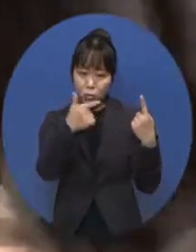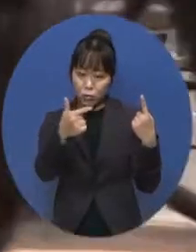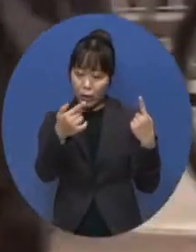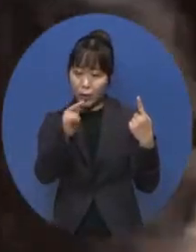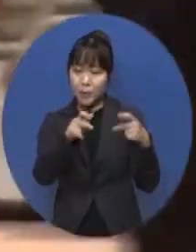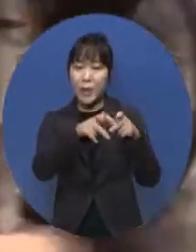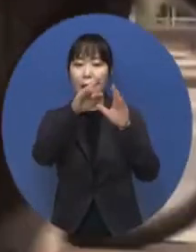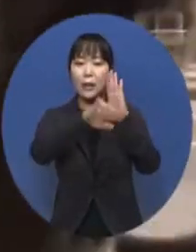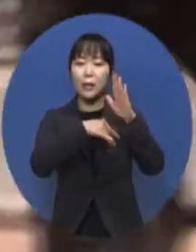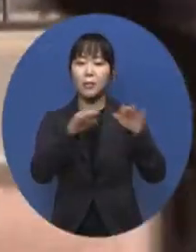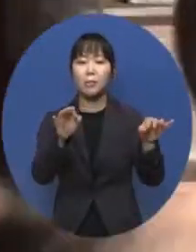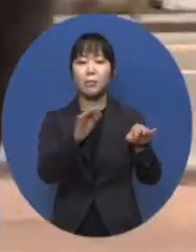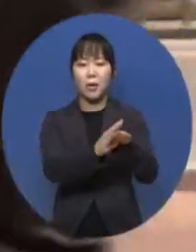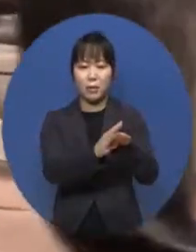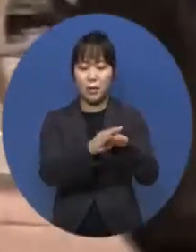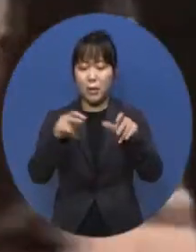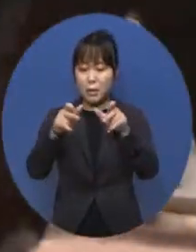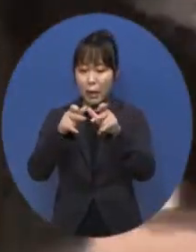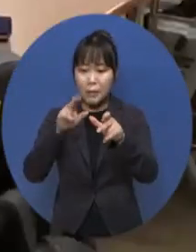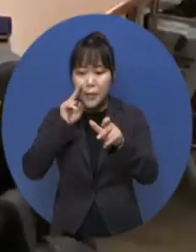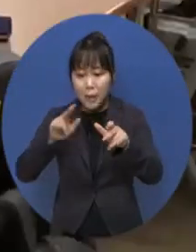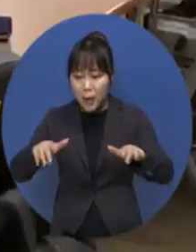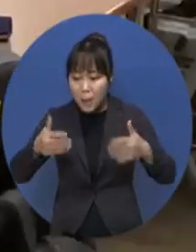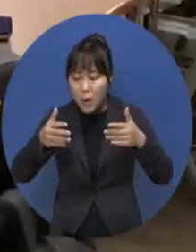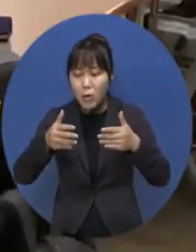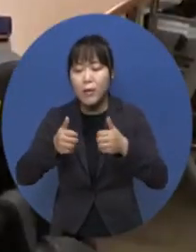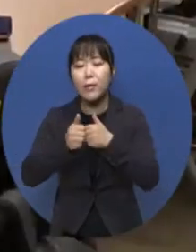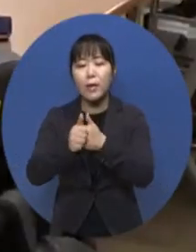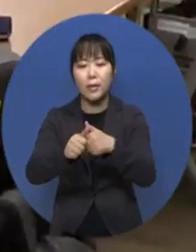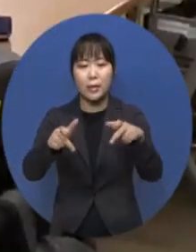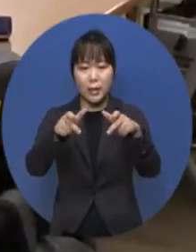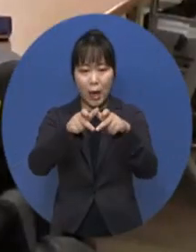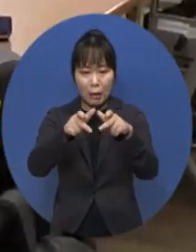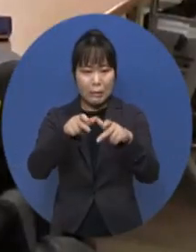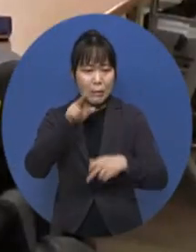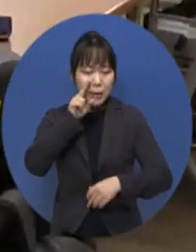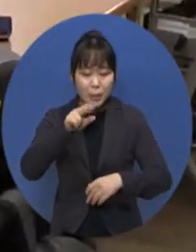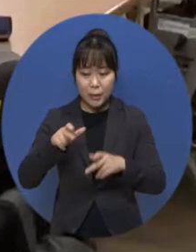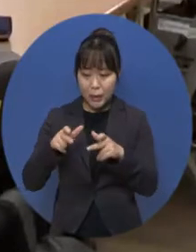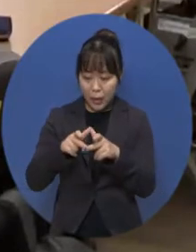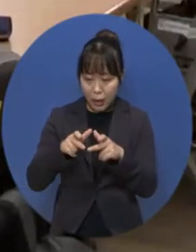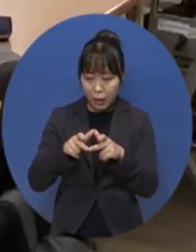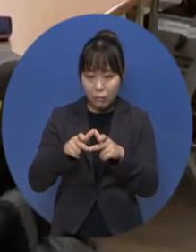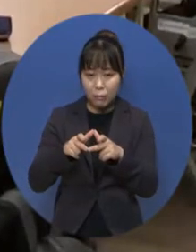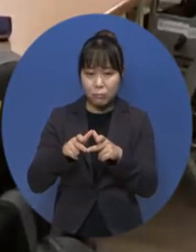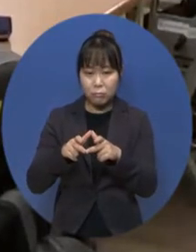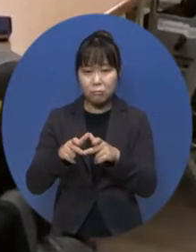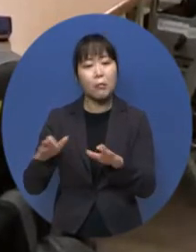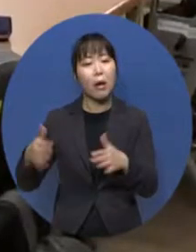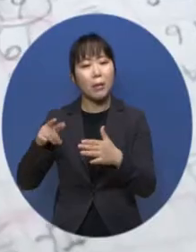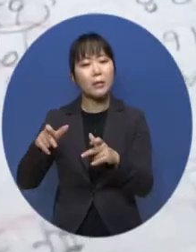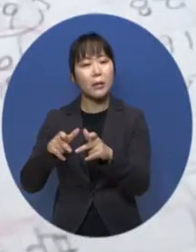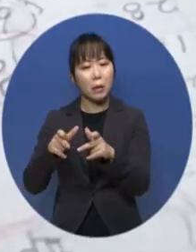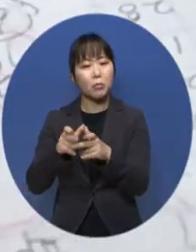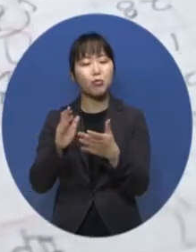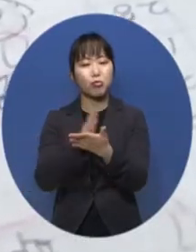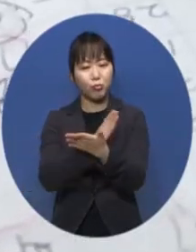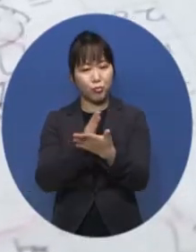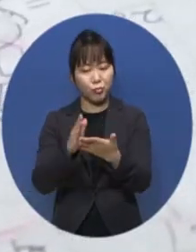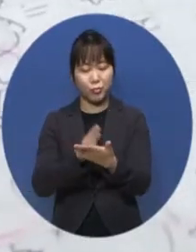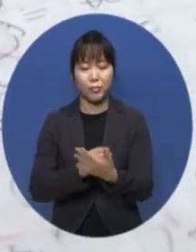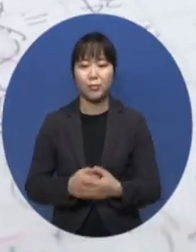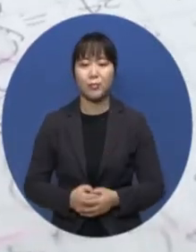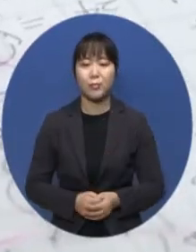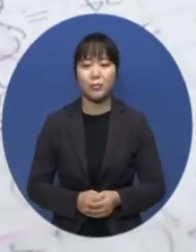등급은 사라지고 장애 정도에 따라 장애의 정도가 심한 장애인과 심하지 않은 장애인으로